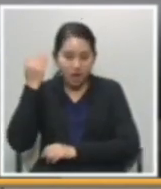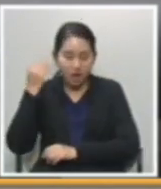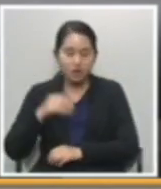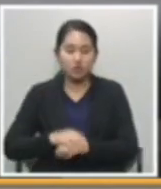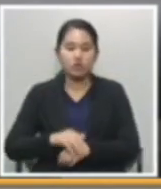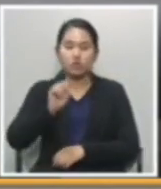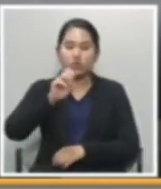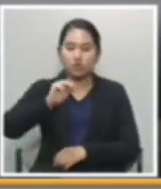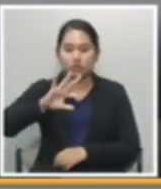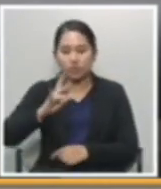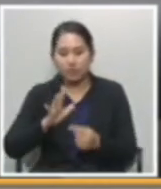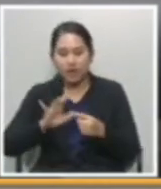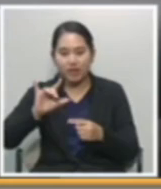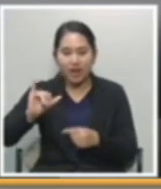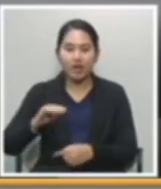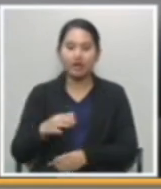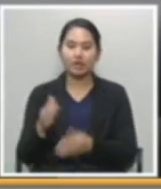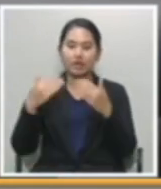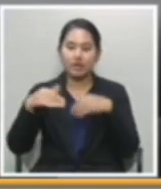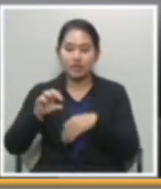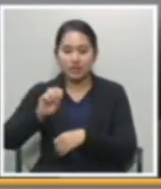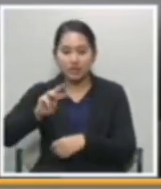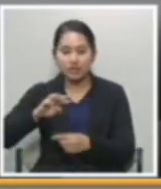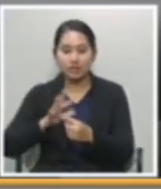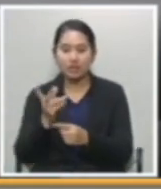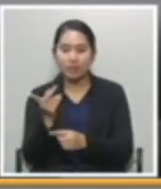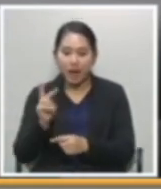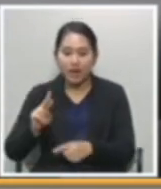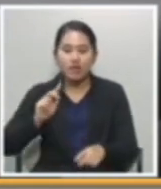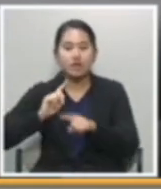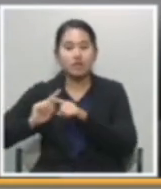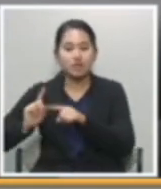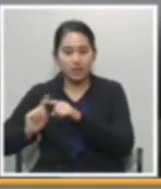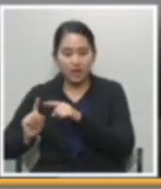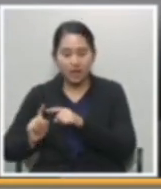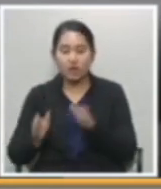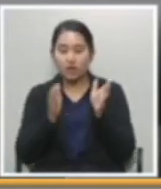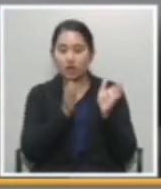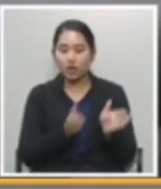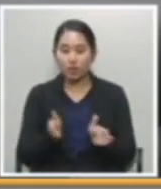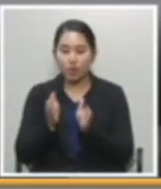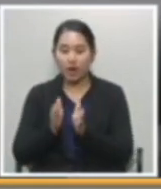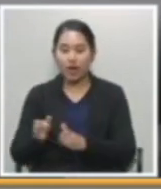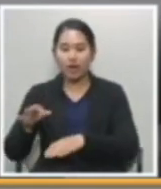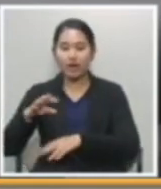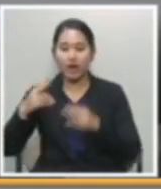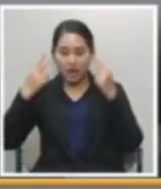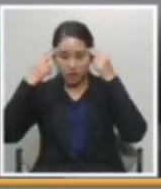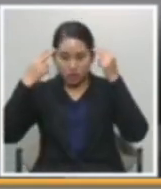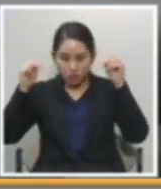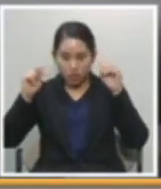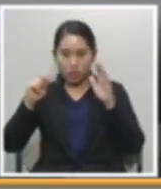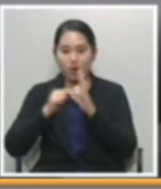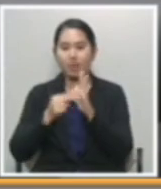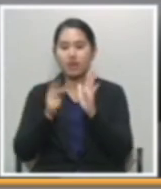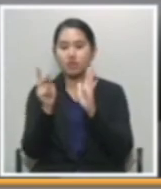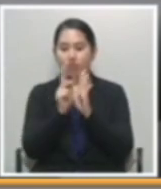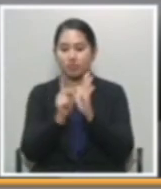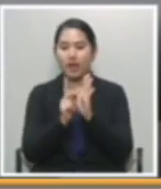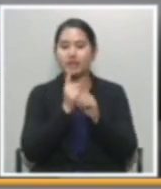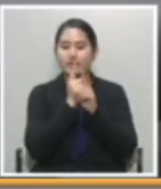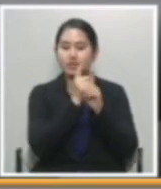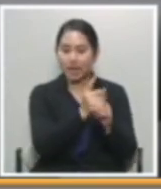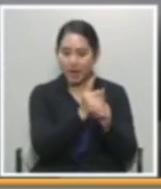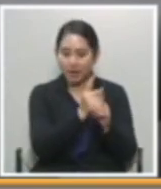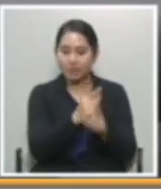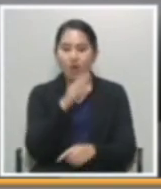านพิสิทธิ์ท่านยิ่งลักษณ์ซึ่งกระบวนการได้มาซึ่งนายกรัฐมนตรีเนี่ยมันไปตามกฎหมายนะครับมีการ